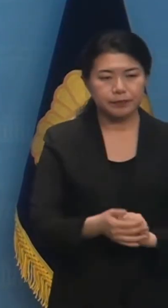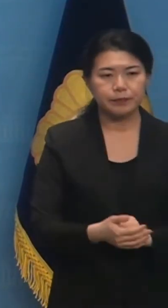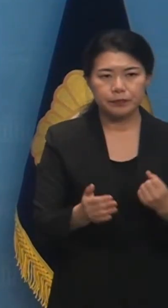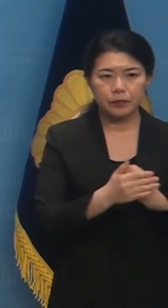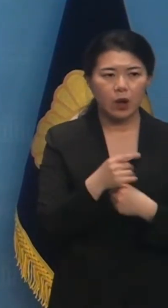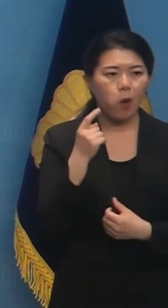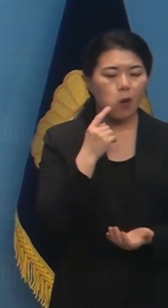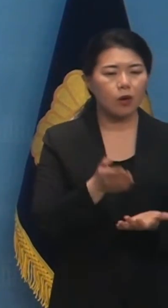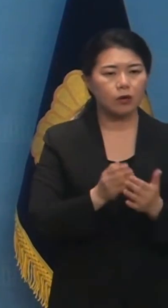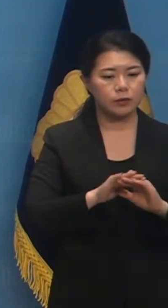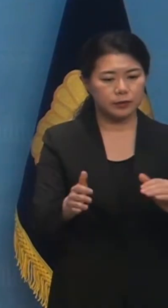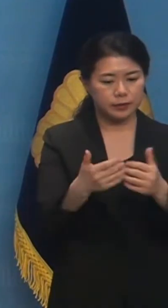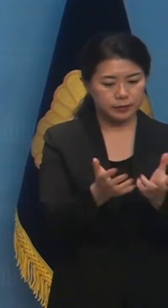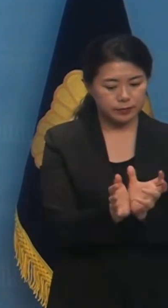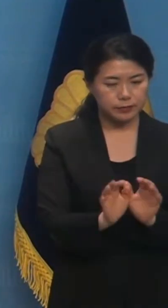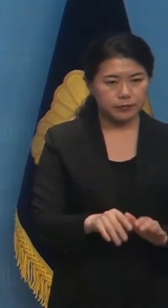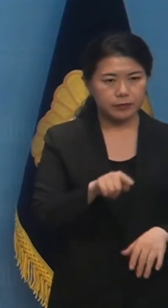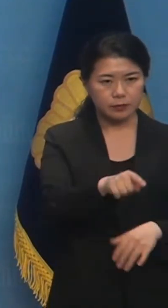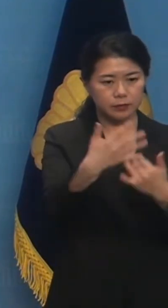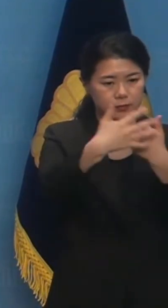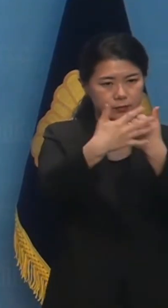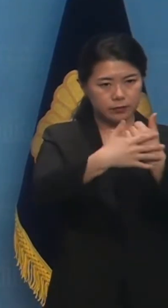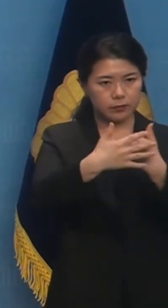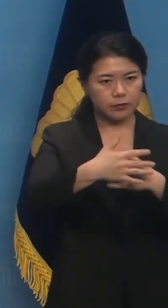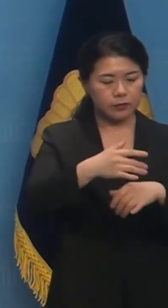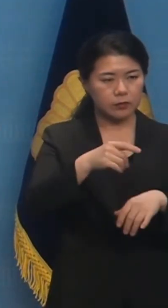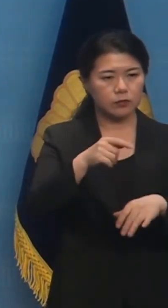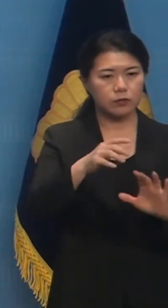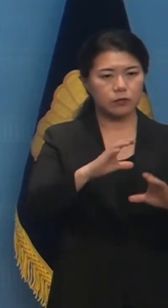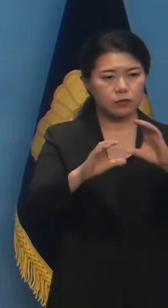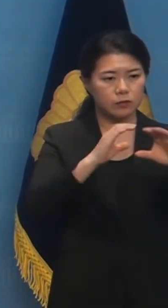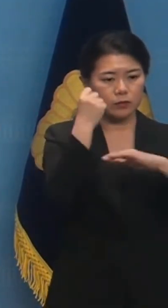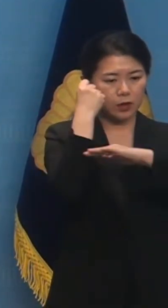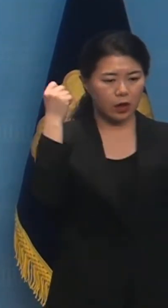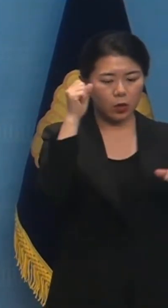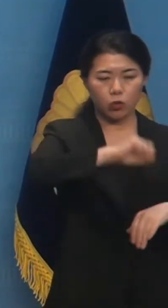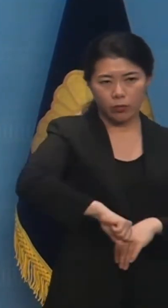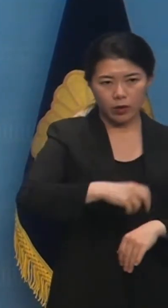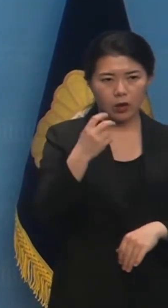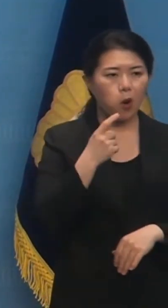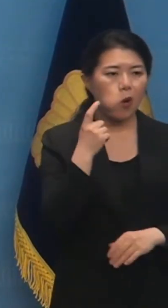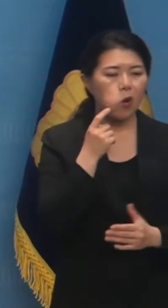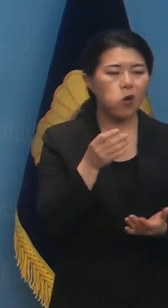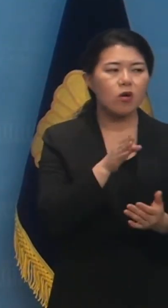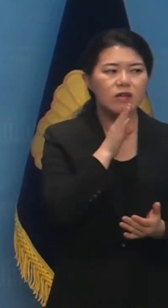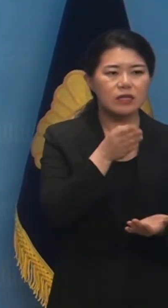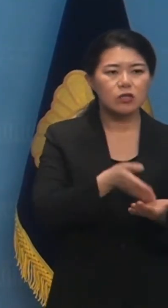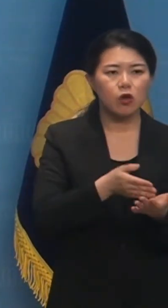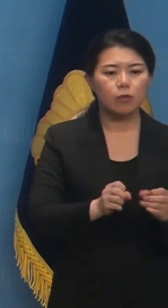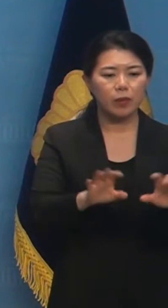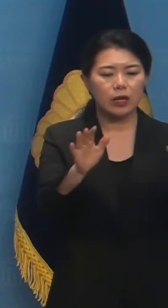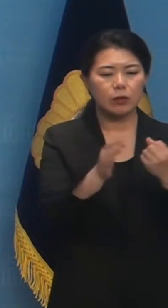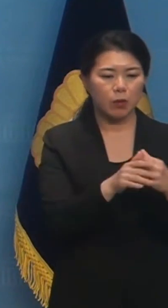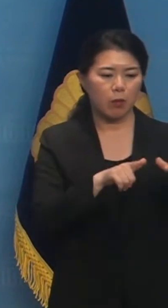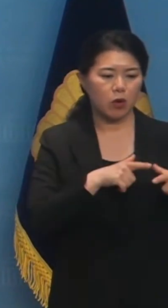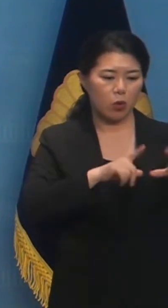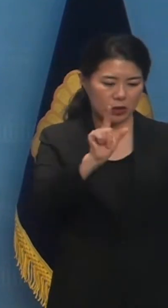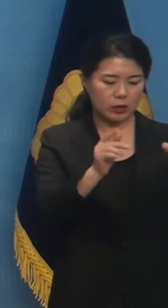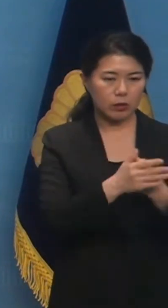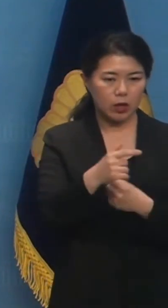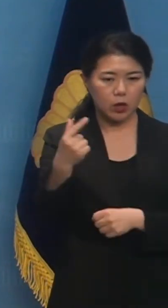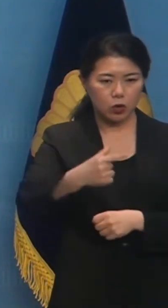이에 가짜뉴스 대응단은 해당 콘텐츠를 유튜브 커뮤니티 가이드라인 위반 및 허위 사실 유포에 의한 명예훼손